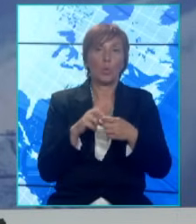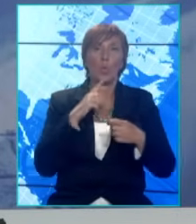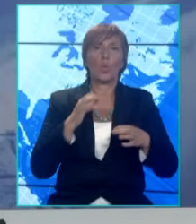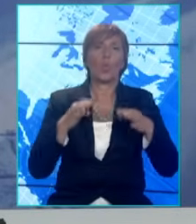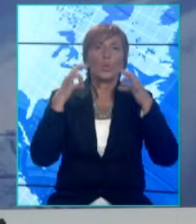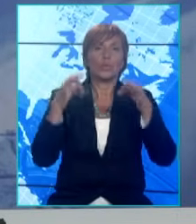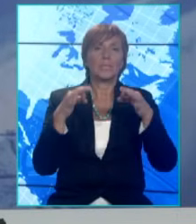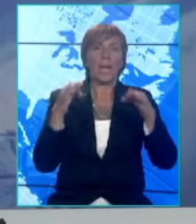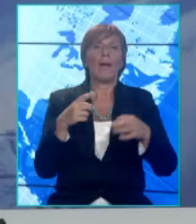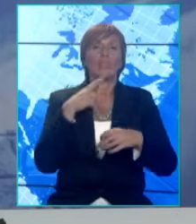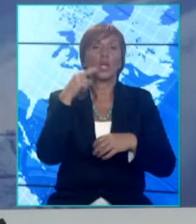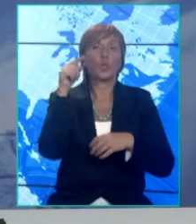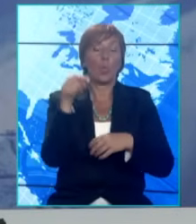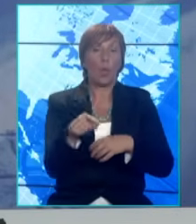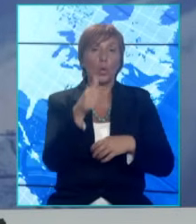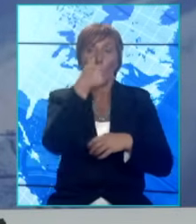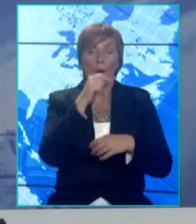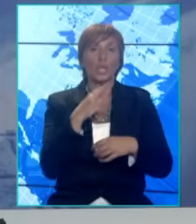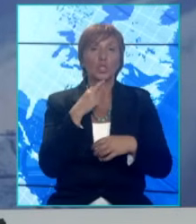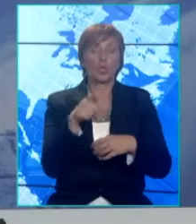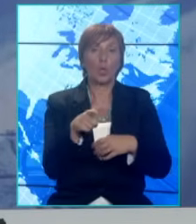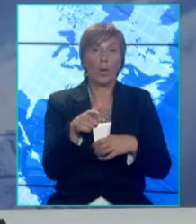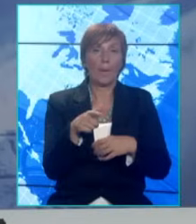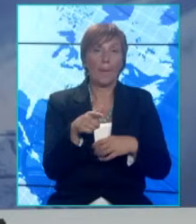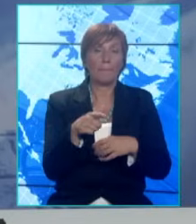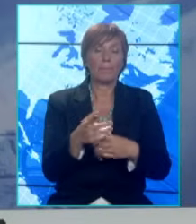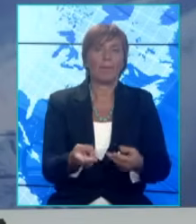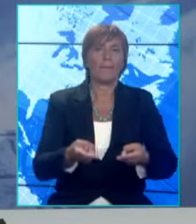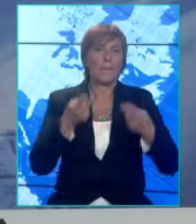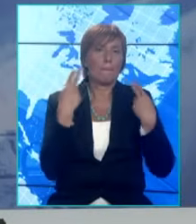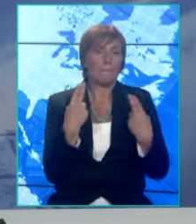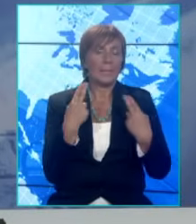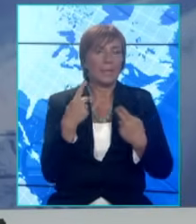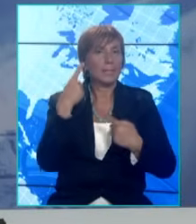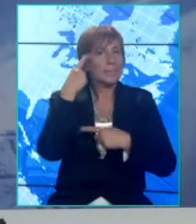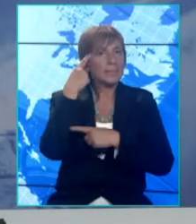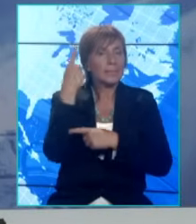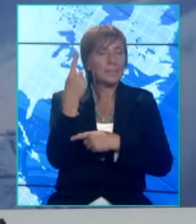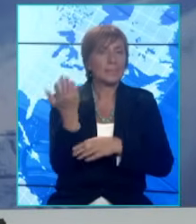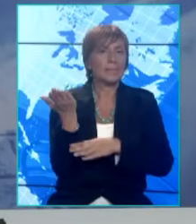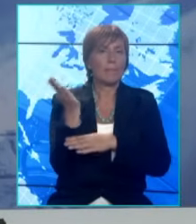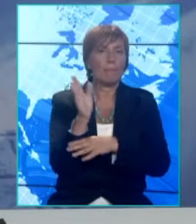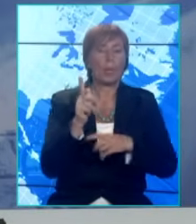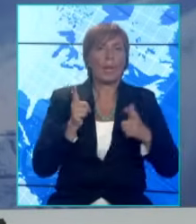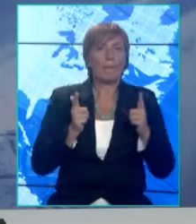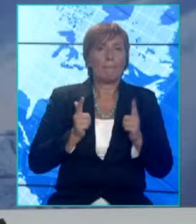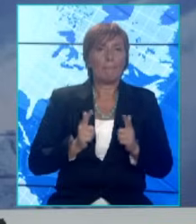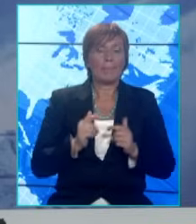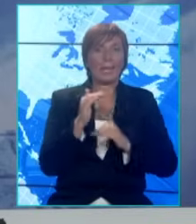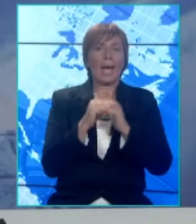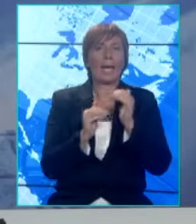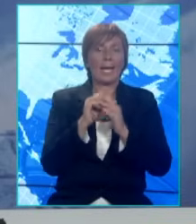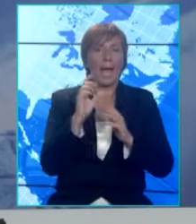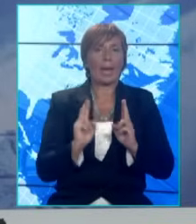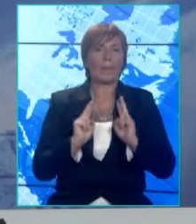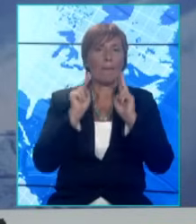slavljenju onoga što je bitan simbol mira, to je gradnja